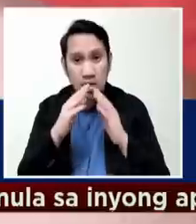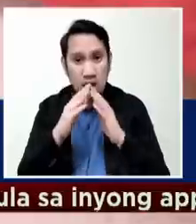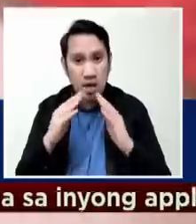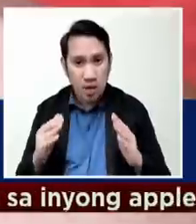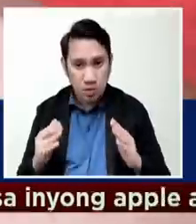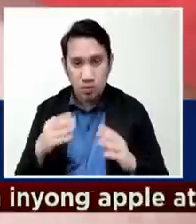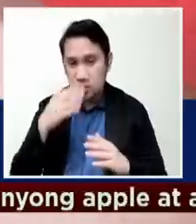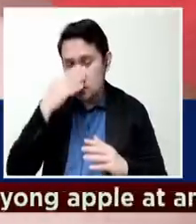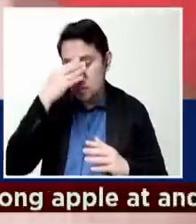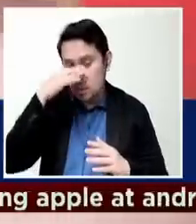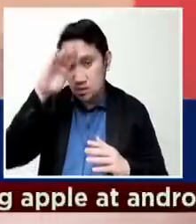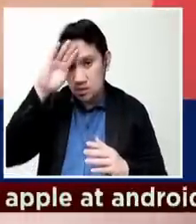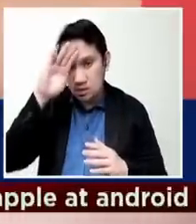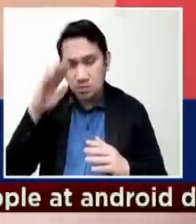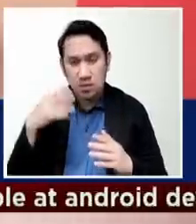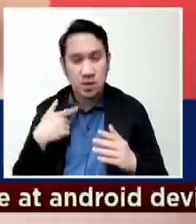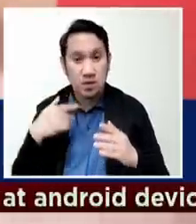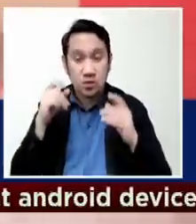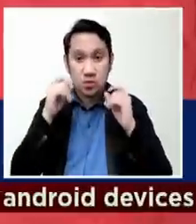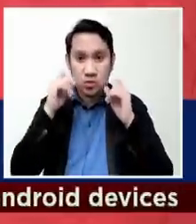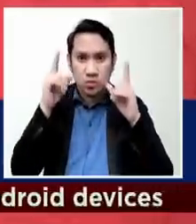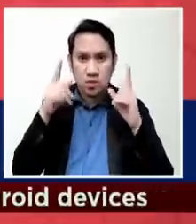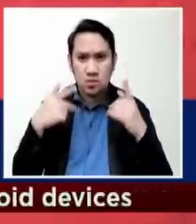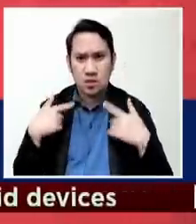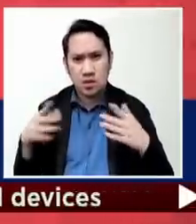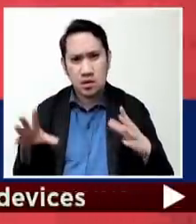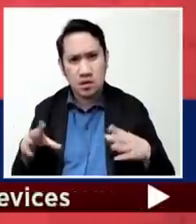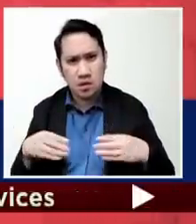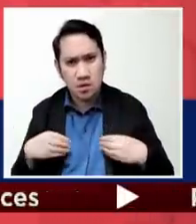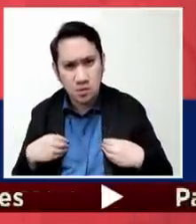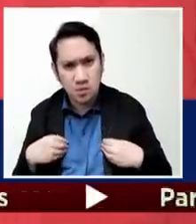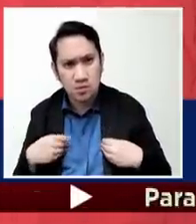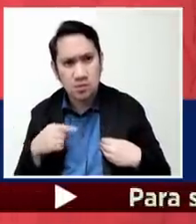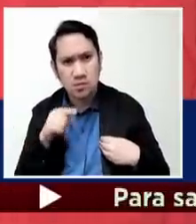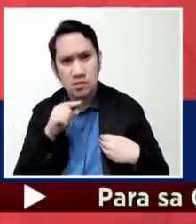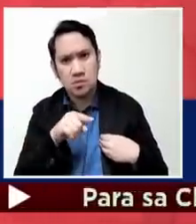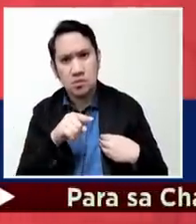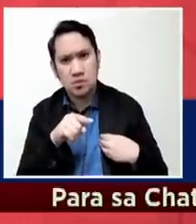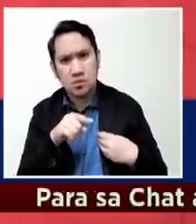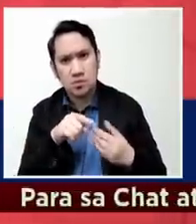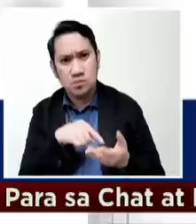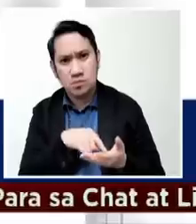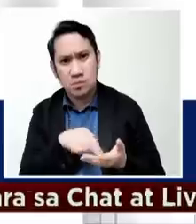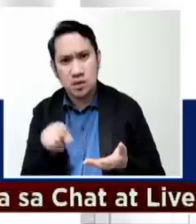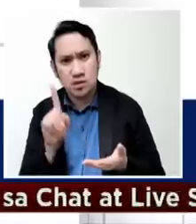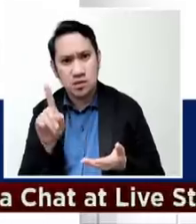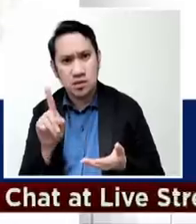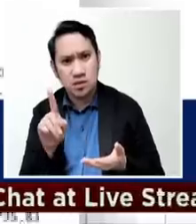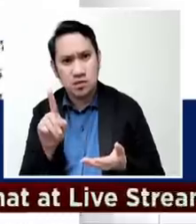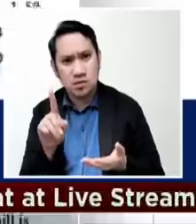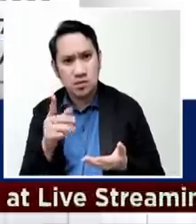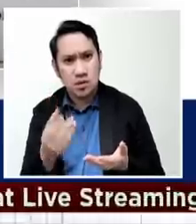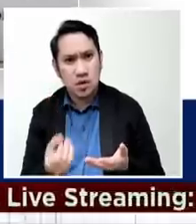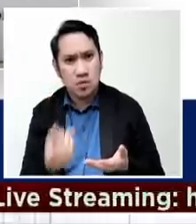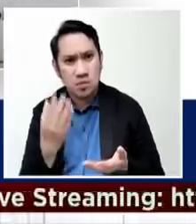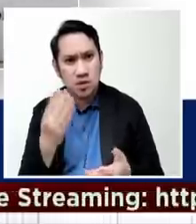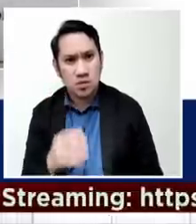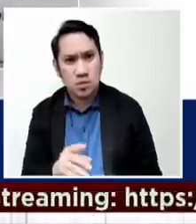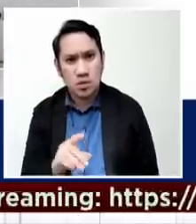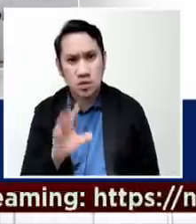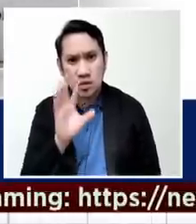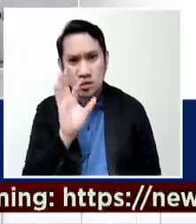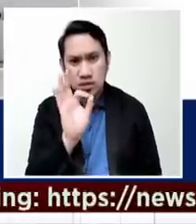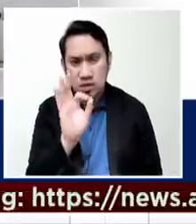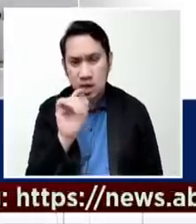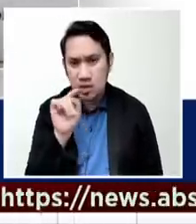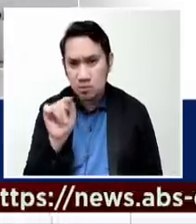Cavite. Kaya laking gulat nila nang natanggap ang online billing ng Maynilad nitong July. Umabot ng mahigit